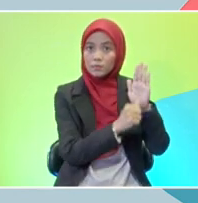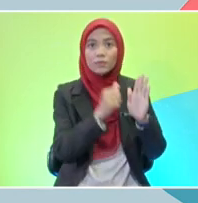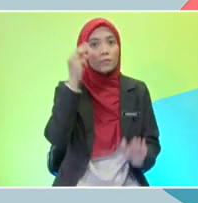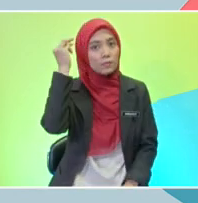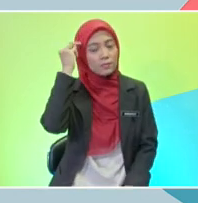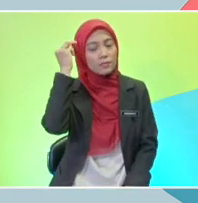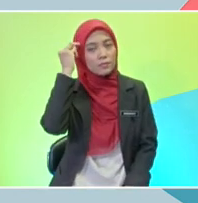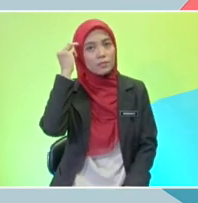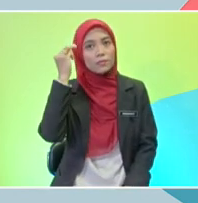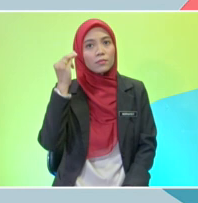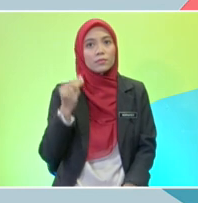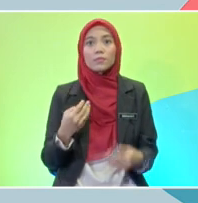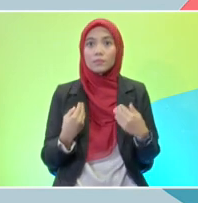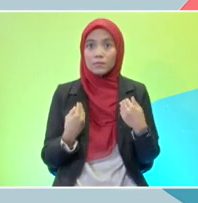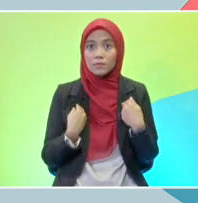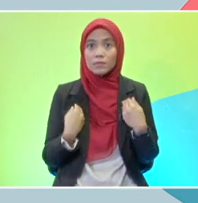mempunyai motif